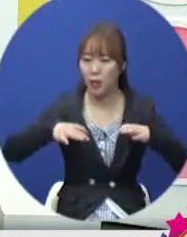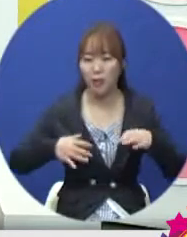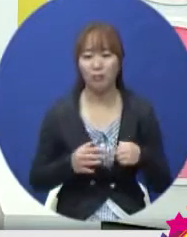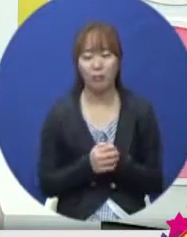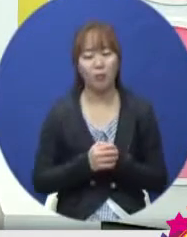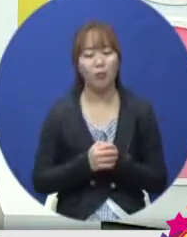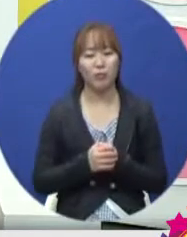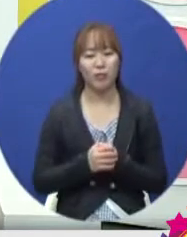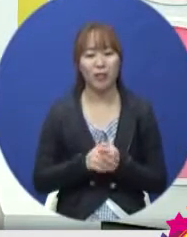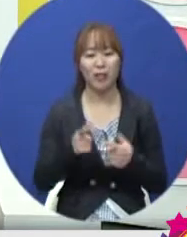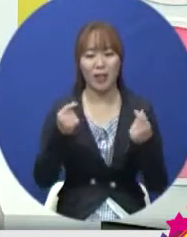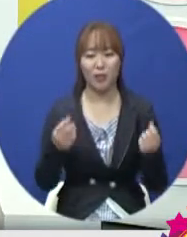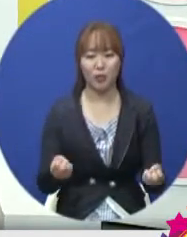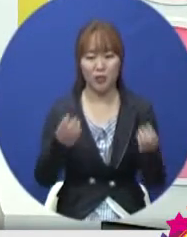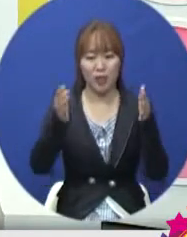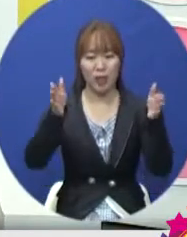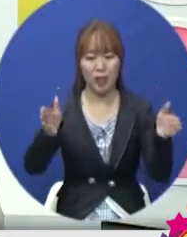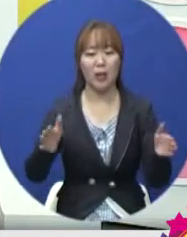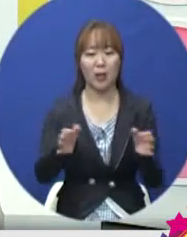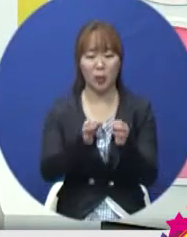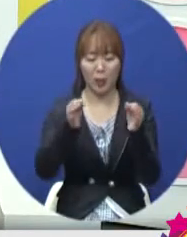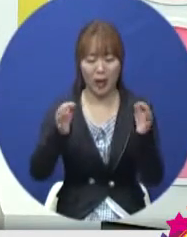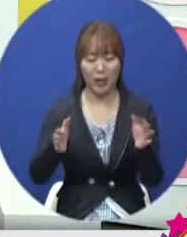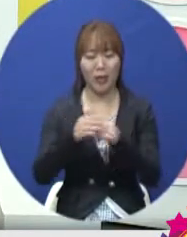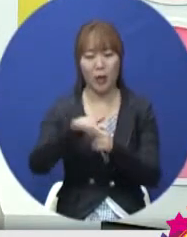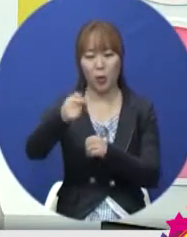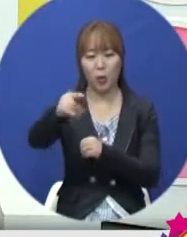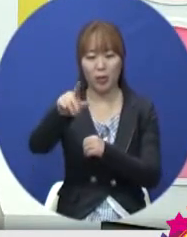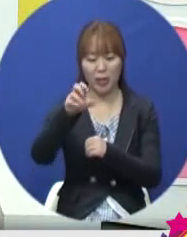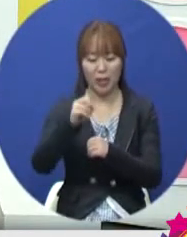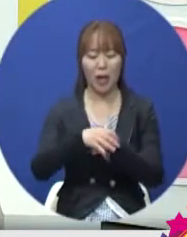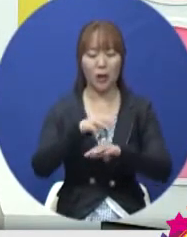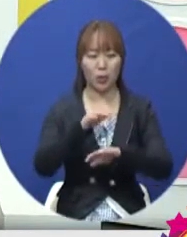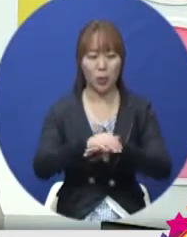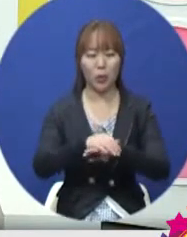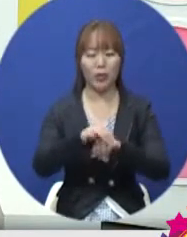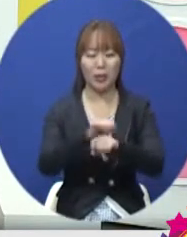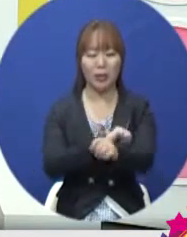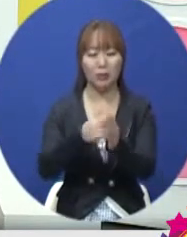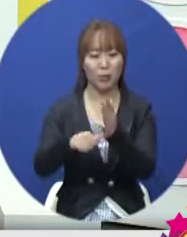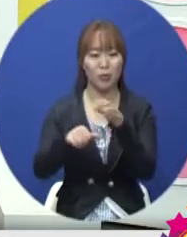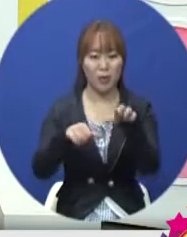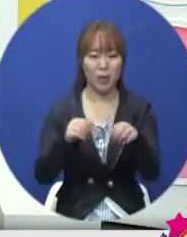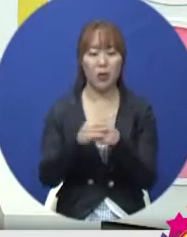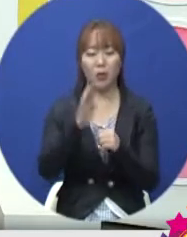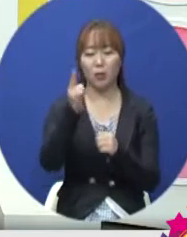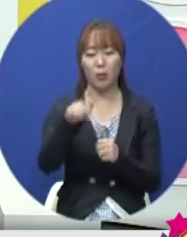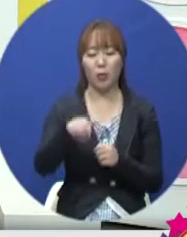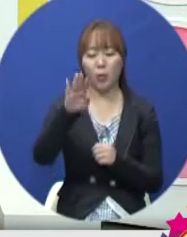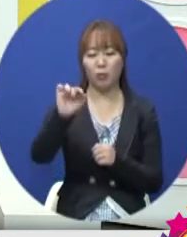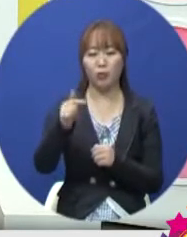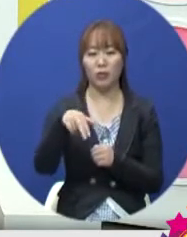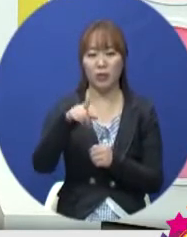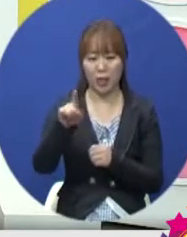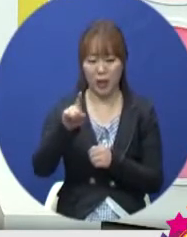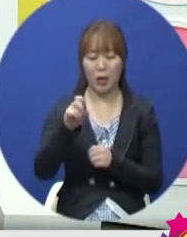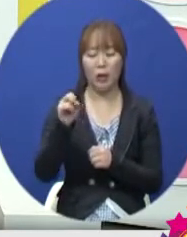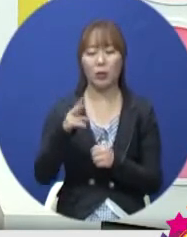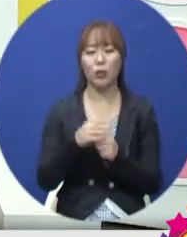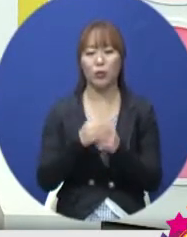네. 네, 이 축제 기간 동안에 고창 농특산품 판매장에서는 복분자